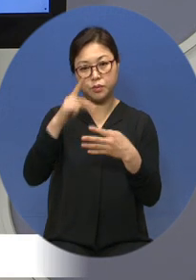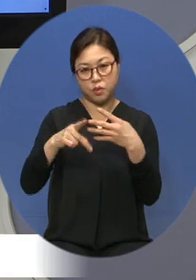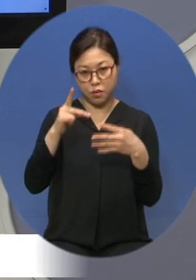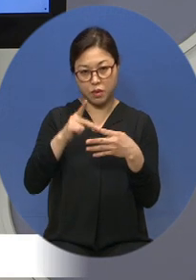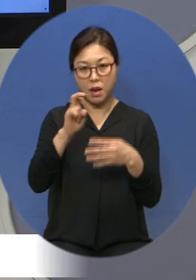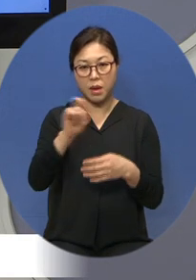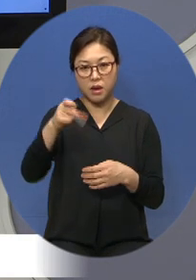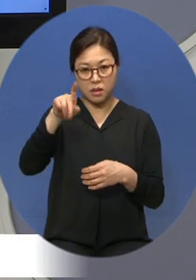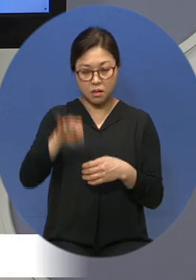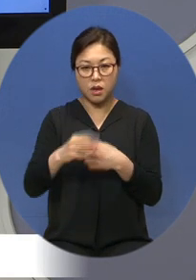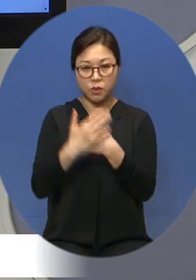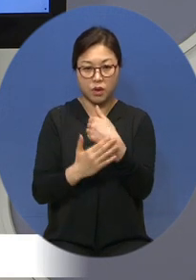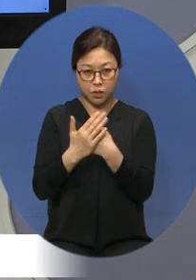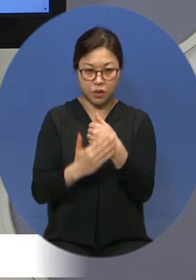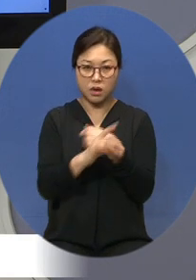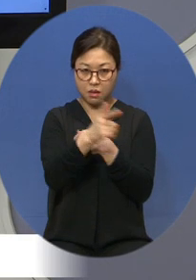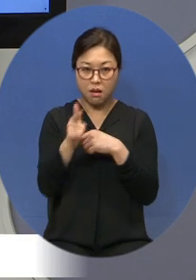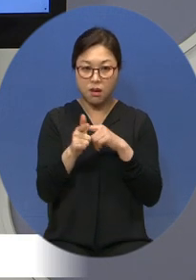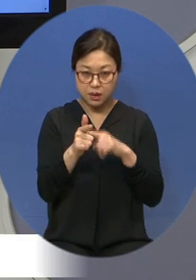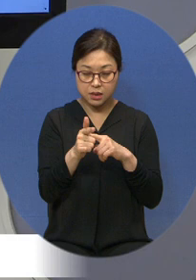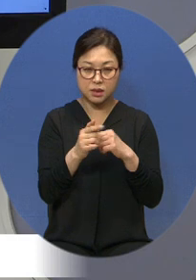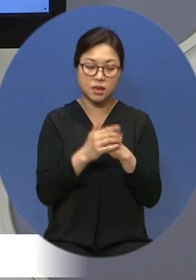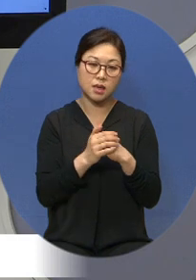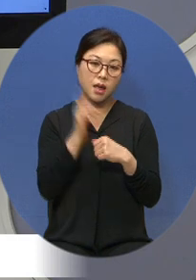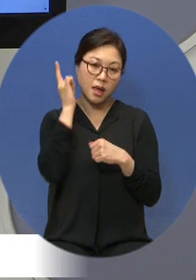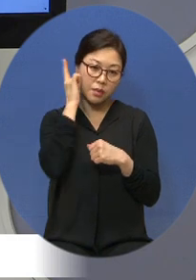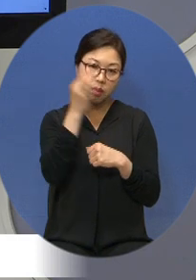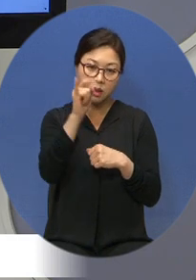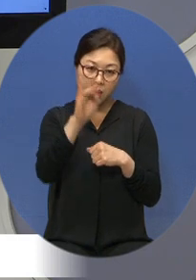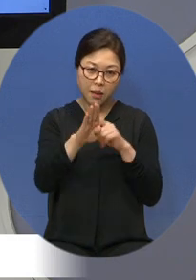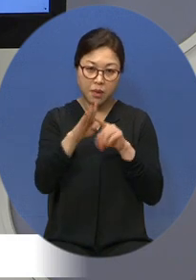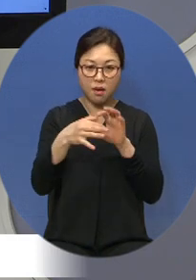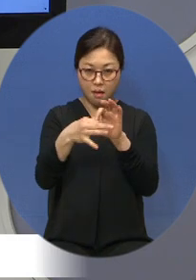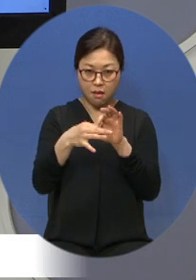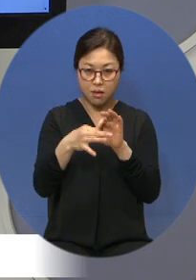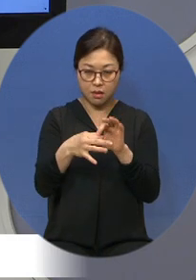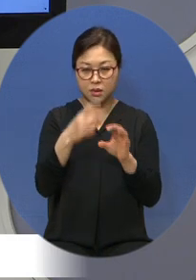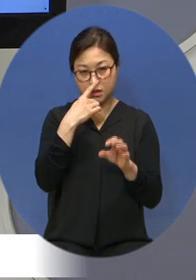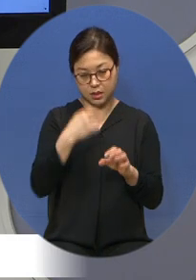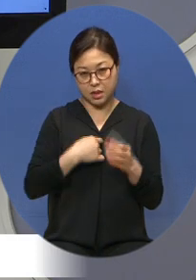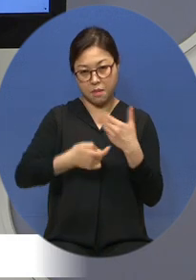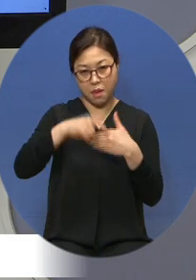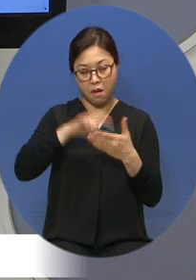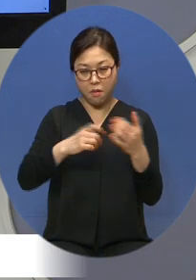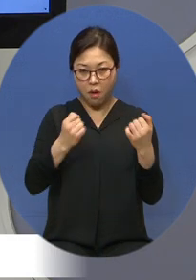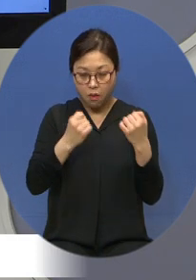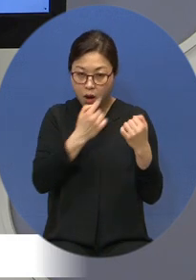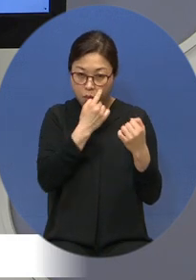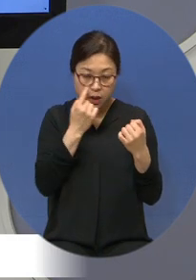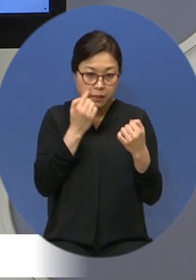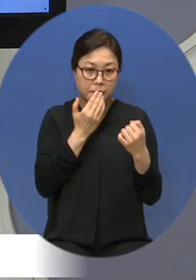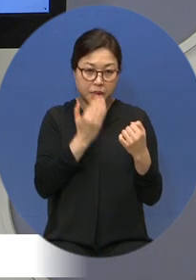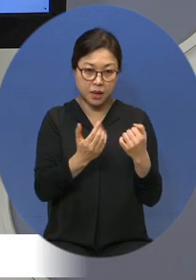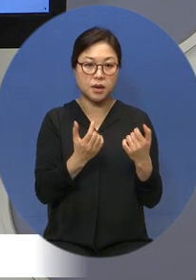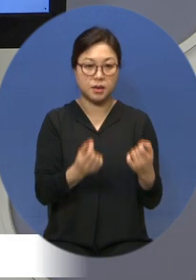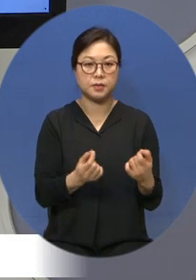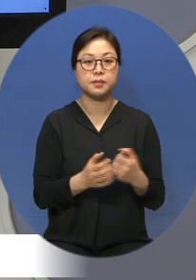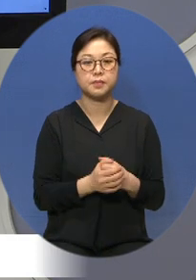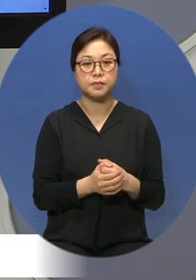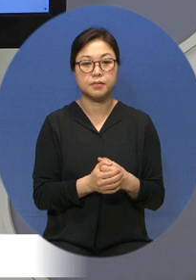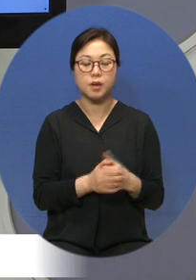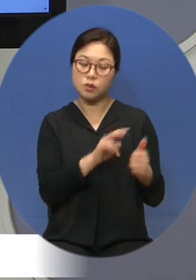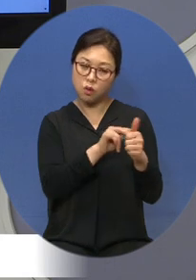마성에 토닥토닥 등 모바일 앱을 통해서도 간편하게 자신의 마음 건강 상태를 확인해 보고